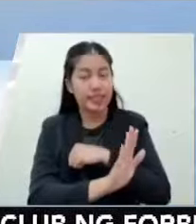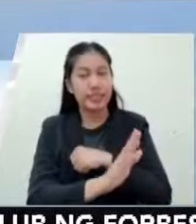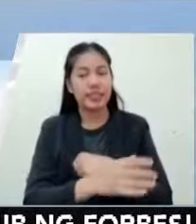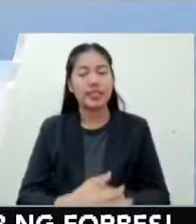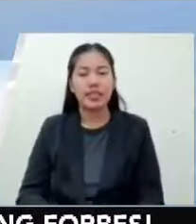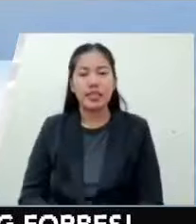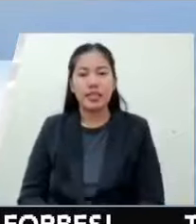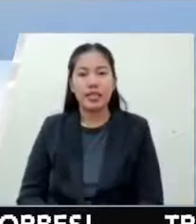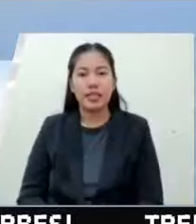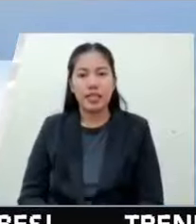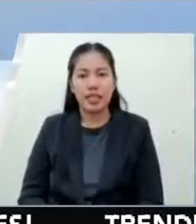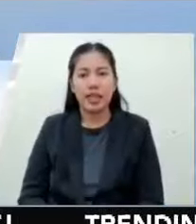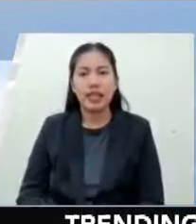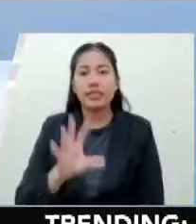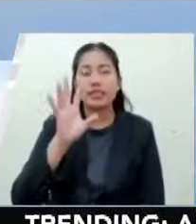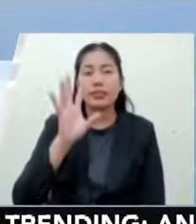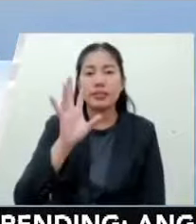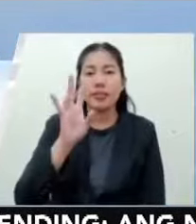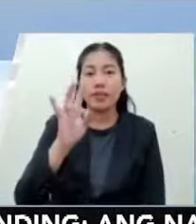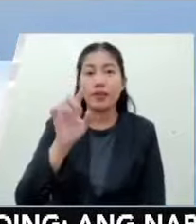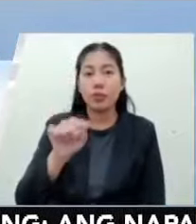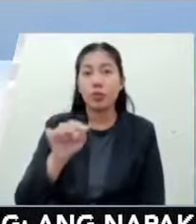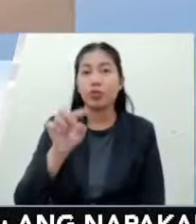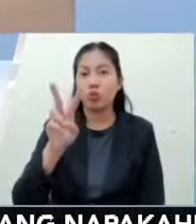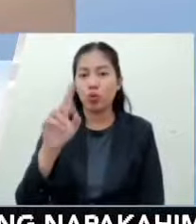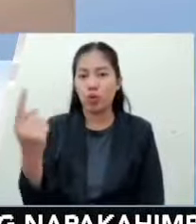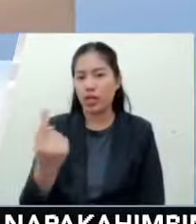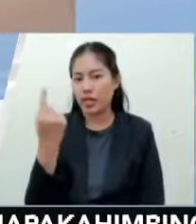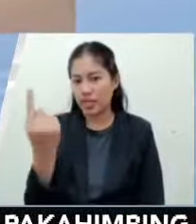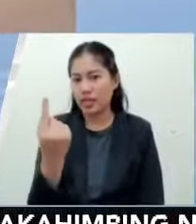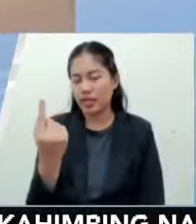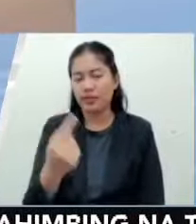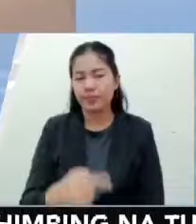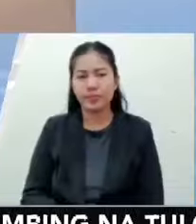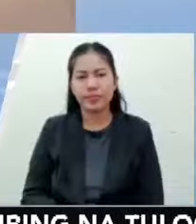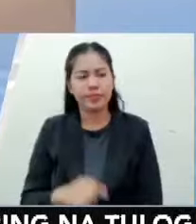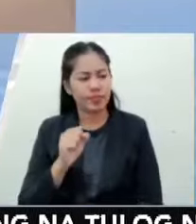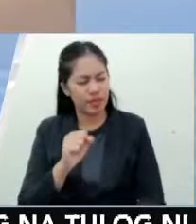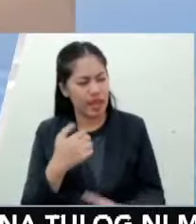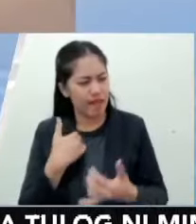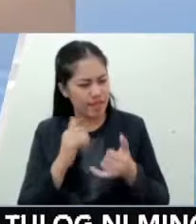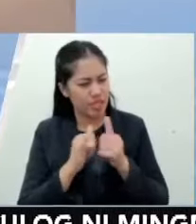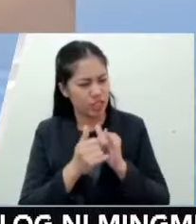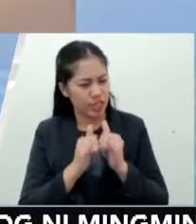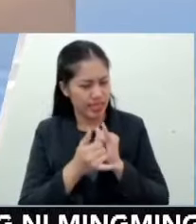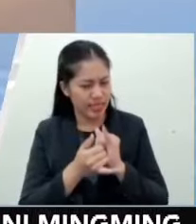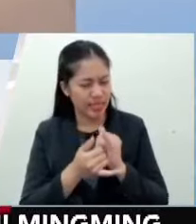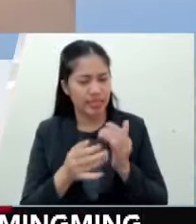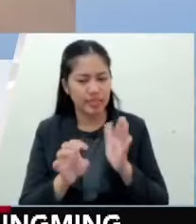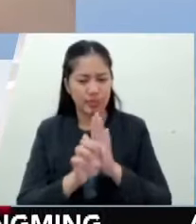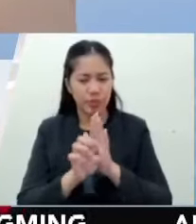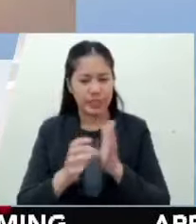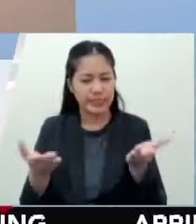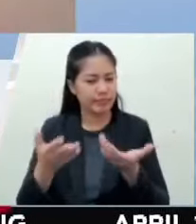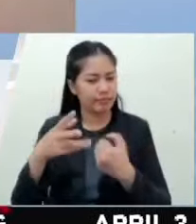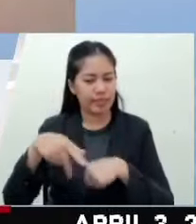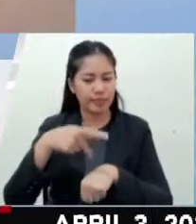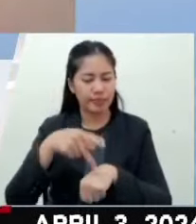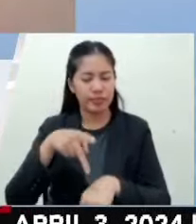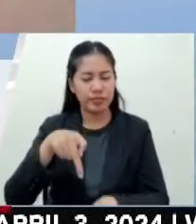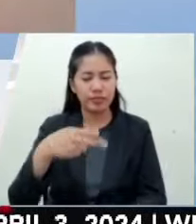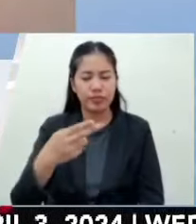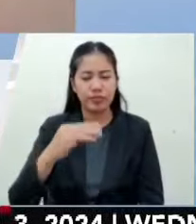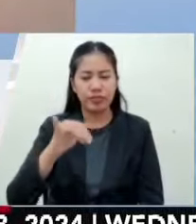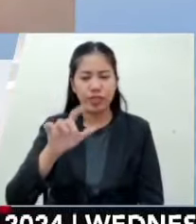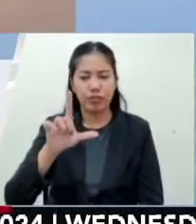magnitude 7.2 lamang. Minsan ho, nagkakaroon din kayo ng readjustment, hindi ho ba? Dito po sa FIVOC, meron pa kayong gagawing readjustment tungkol sa lakas nitong lindol